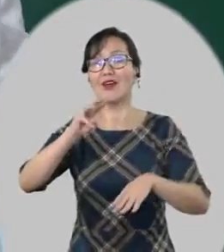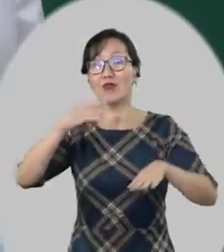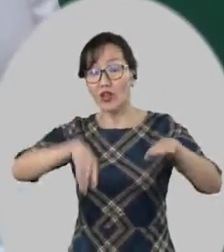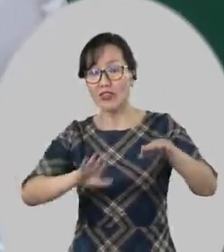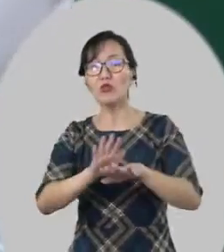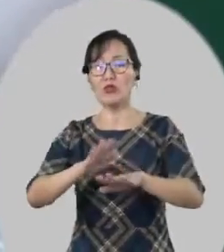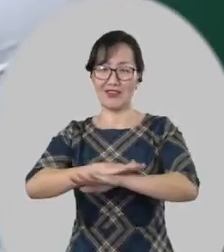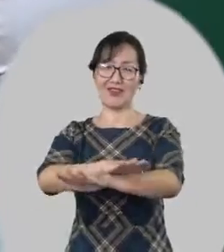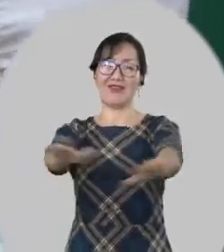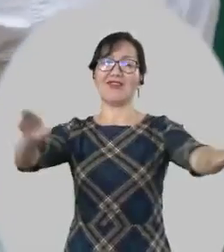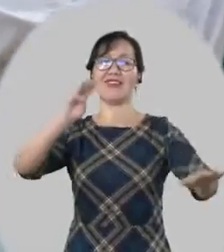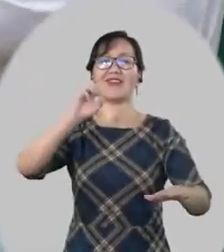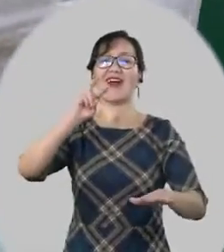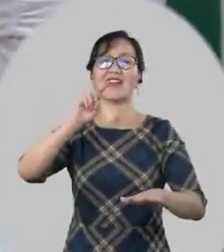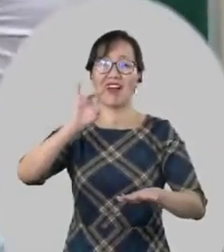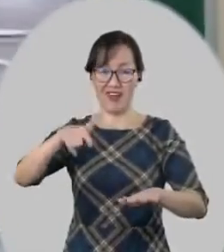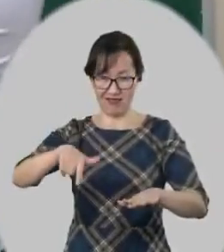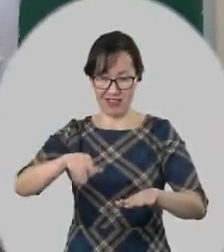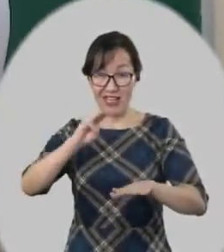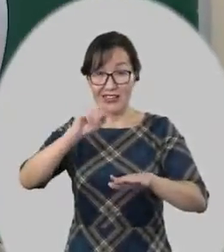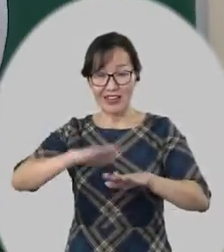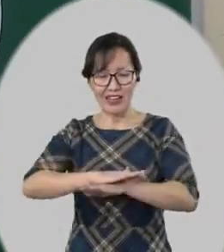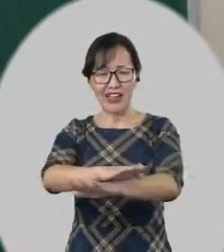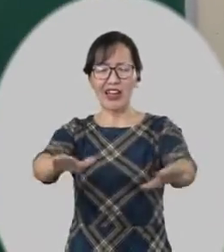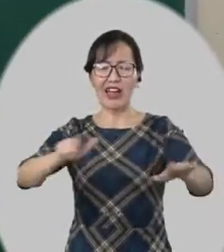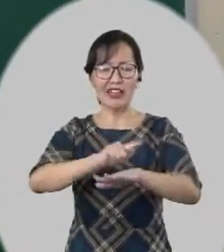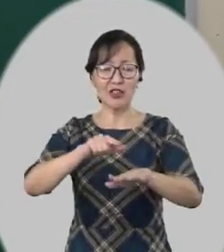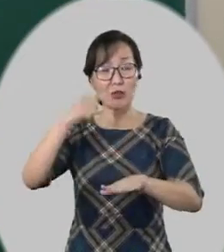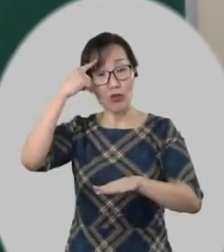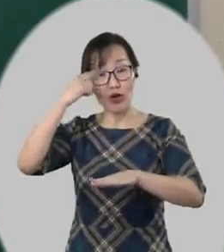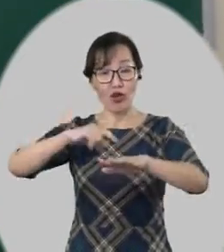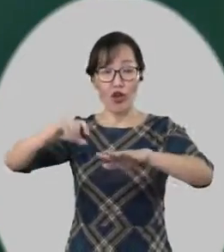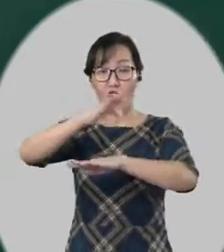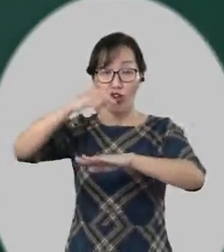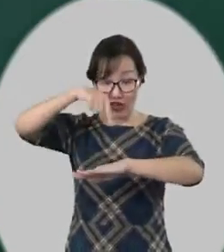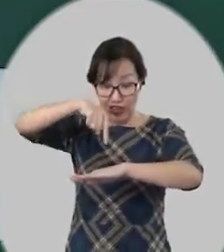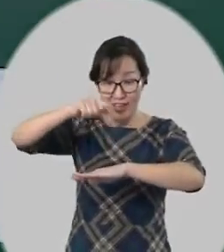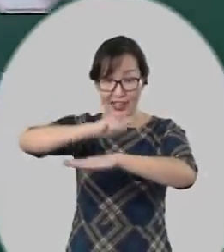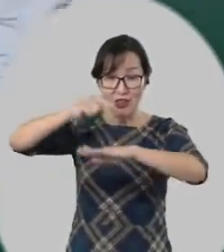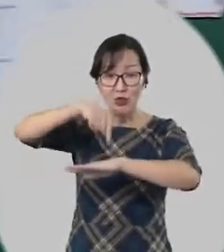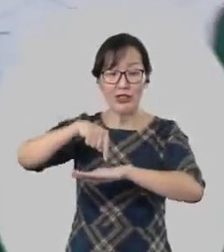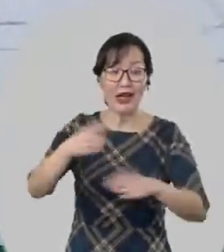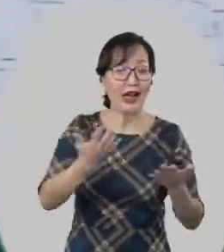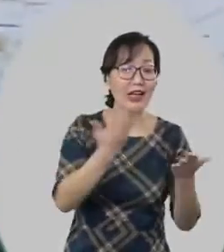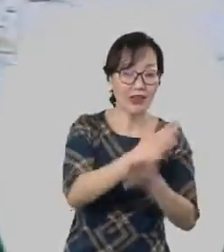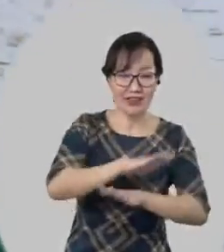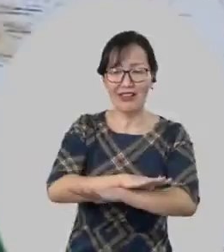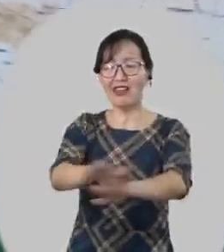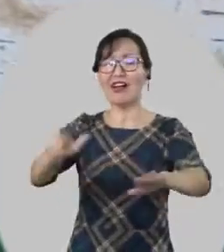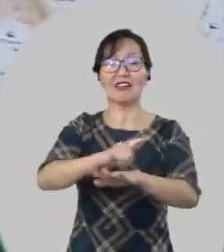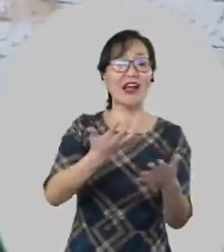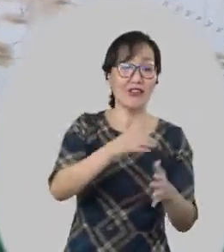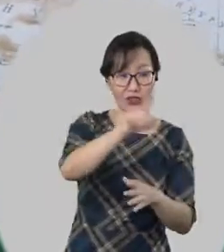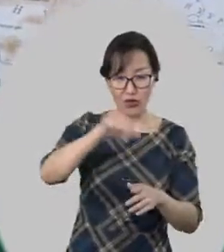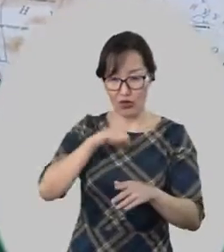газар маань хаагур байна вэ гэдэг талаар харах боломжтой. За, тэгвэл бүгдээрээ дахиж